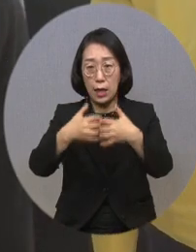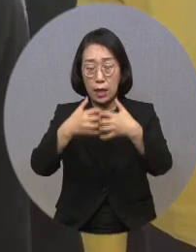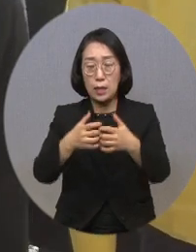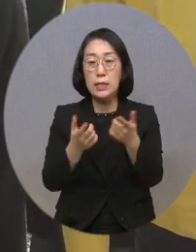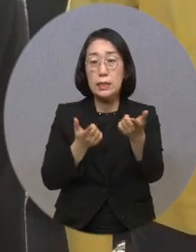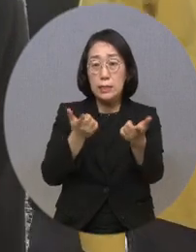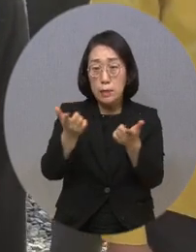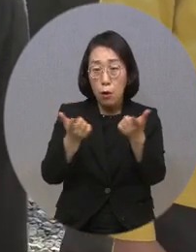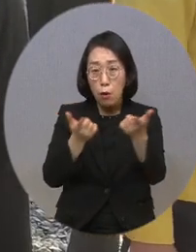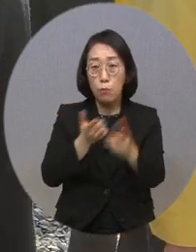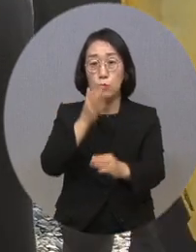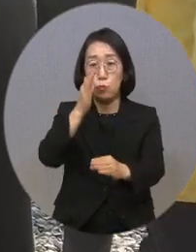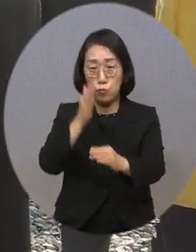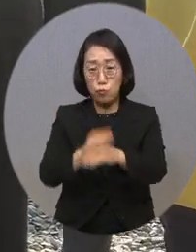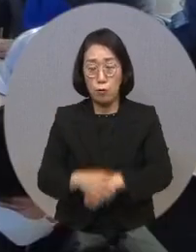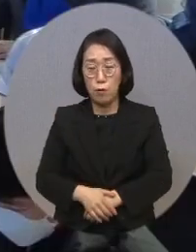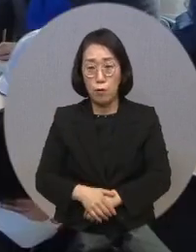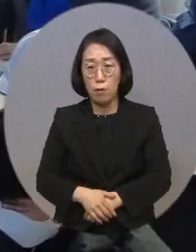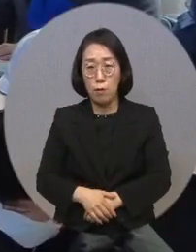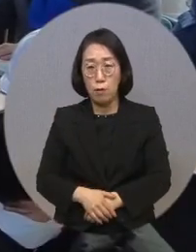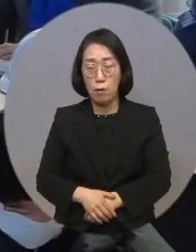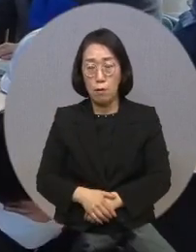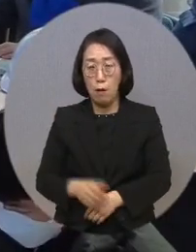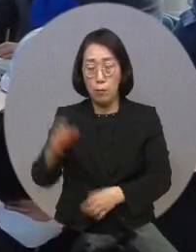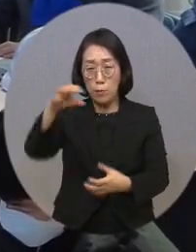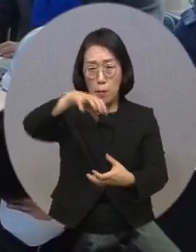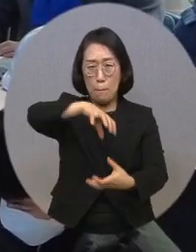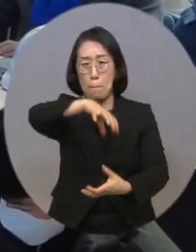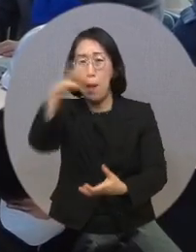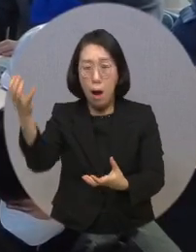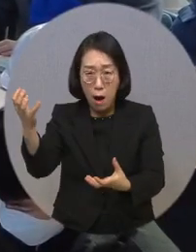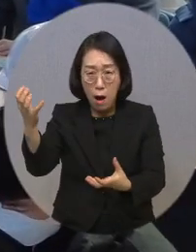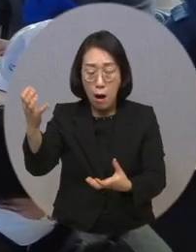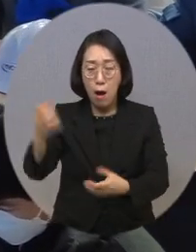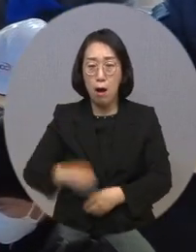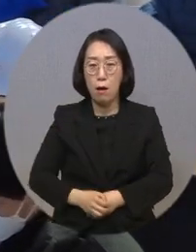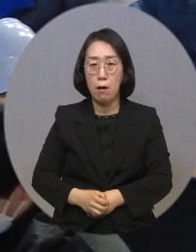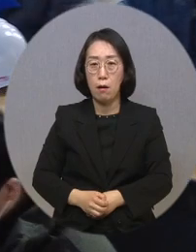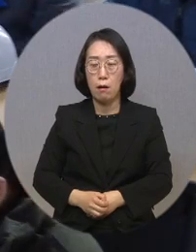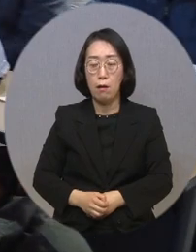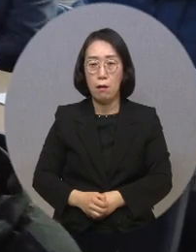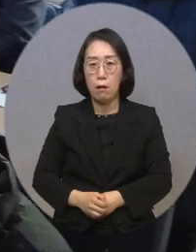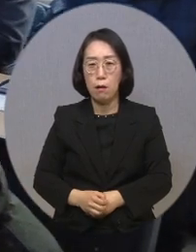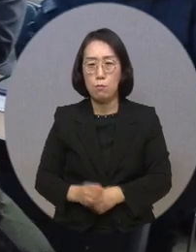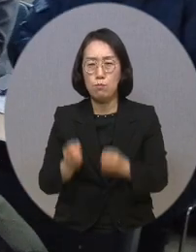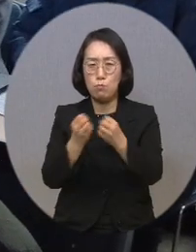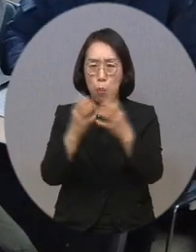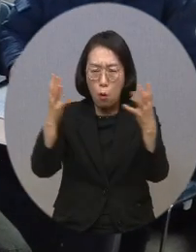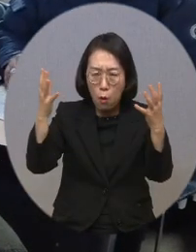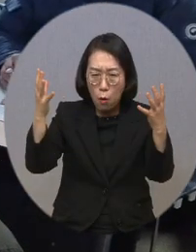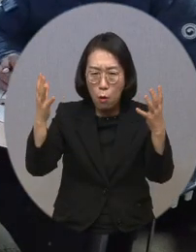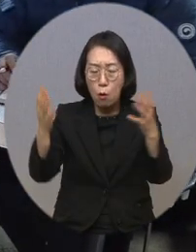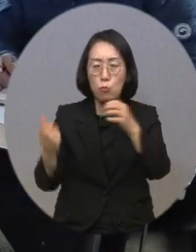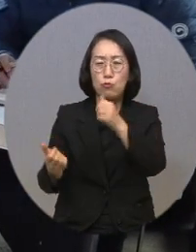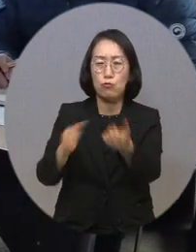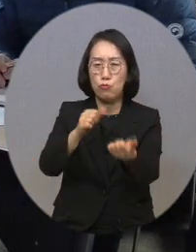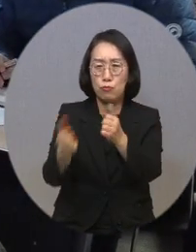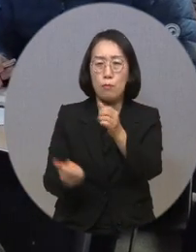테스트하는 과정에서 커버가 이제 이탈이 됨으로 인해서 네. 사망 사고가 발생을 했습니다.